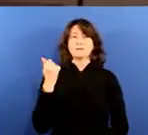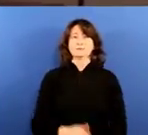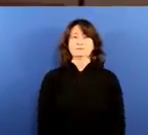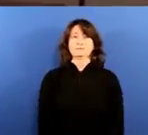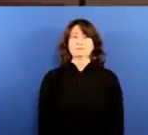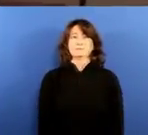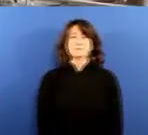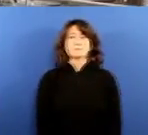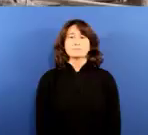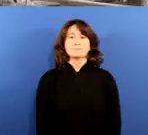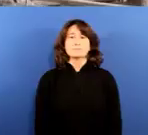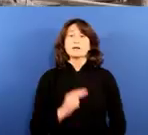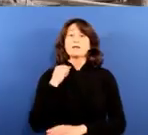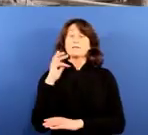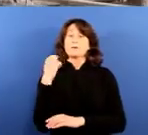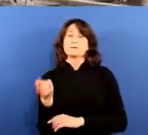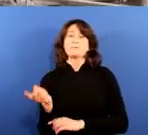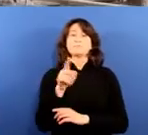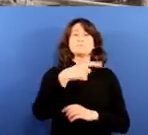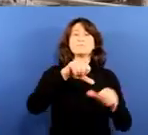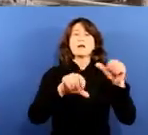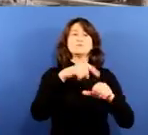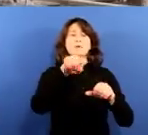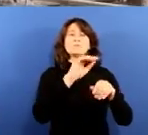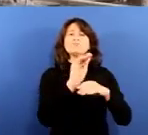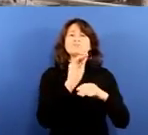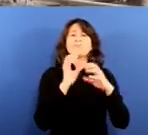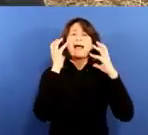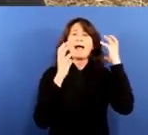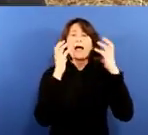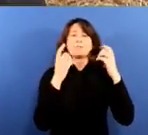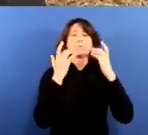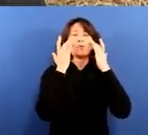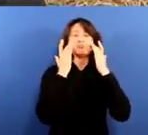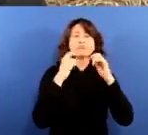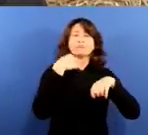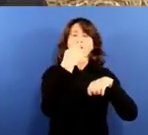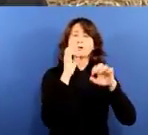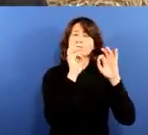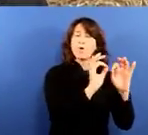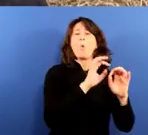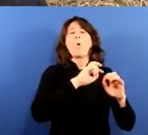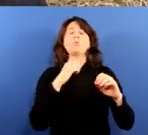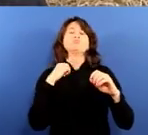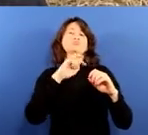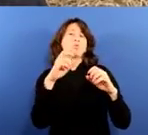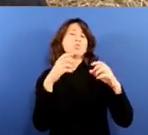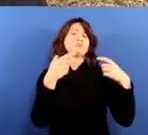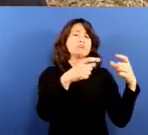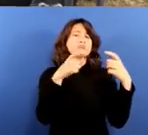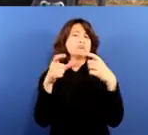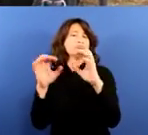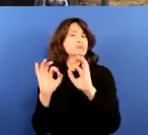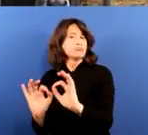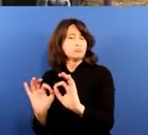batzuei osasun arloan naiz ekoizpenean hobekuntza programak sustatu eta gara ditzaten. Bizkaiko Foru Aldundiak halaber, 100.000